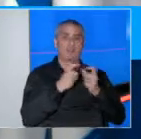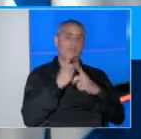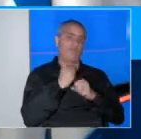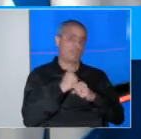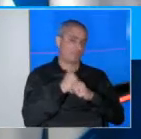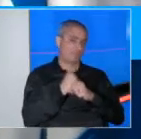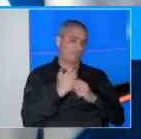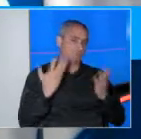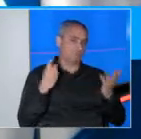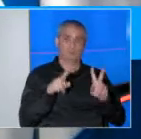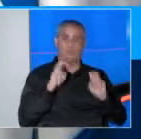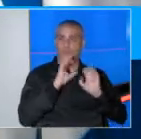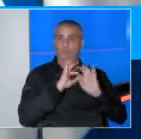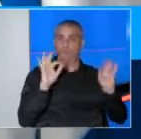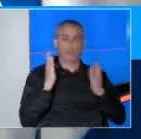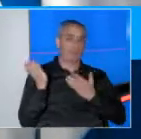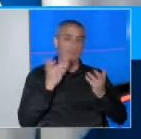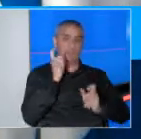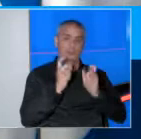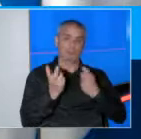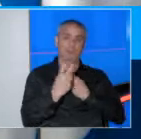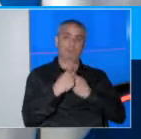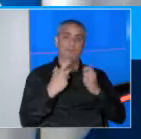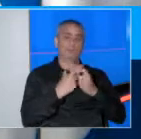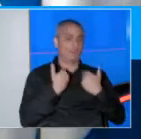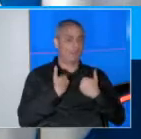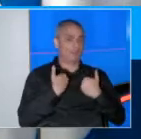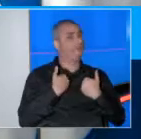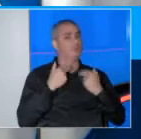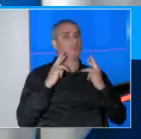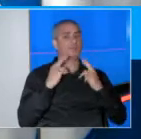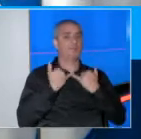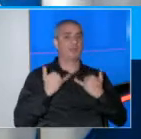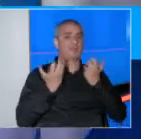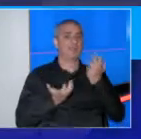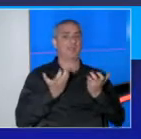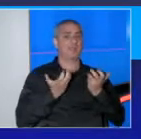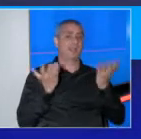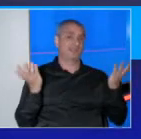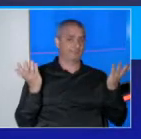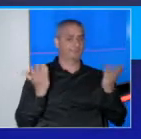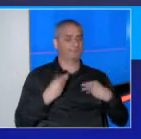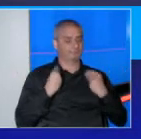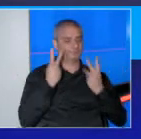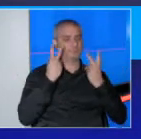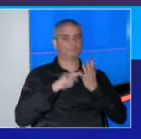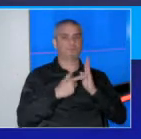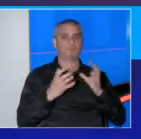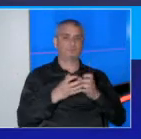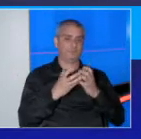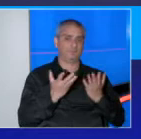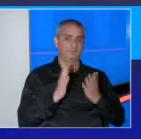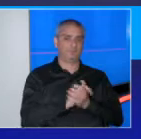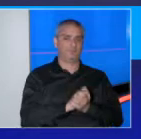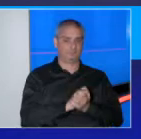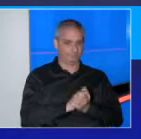העבודה. אני חושב שזאת הזדמנות מעולה להזמין אנשים להצטרף למפלגה, ואנחנו מקווים לפתח כלים בהמשך שיתנו מהות לחברות,